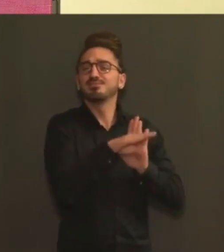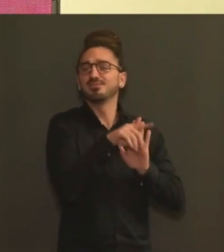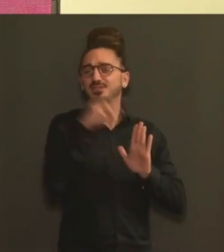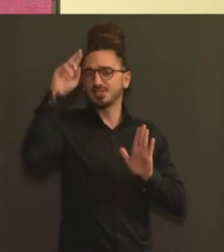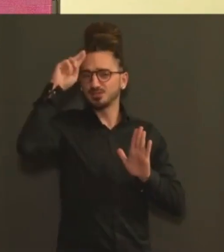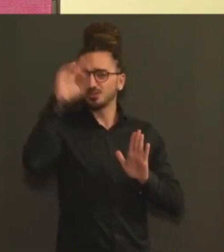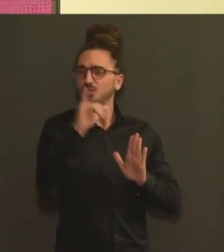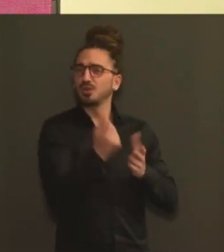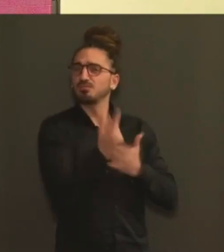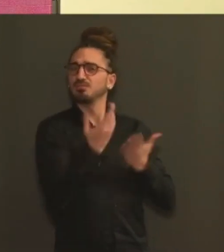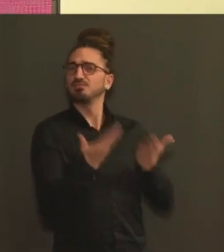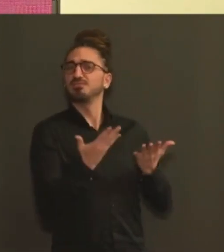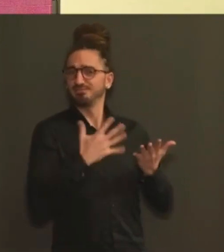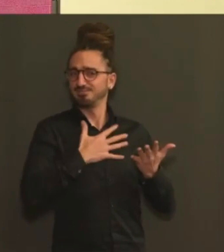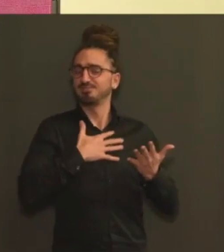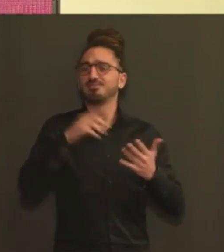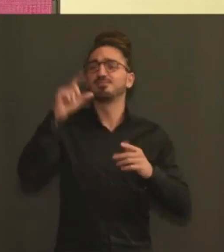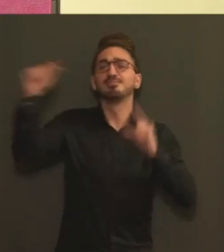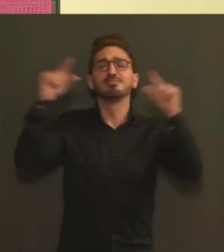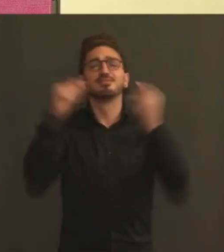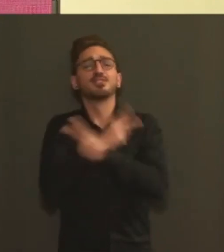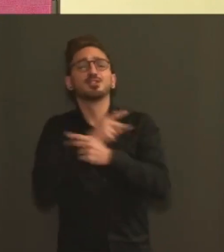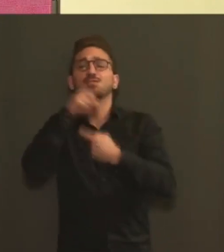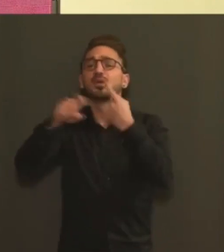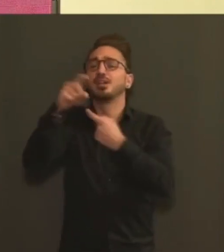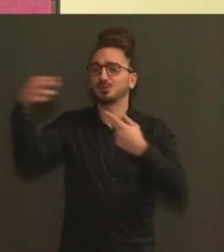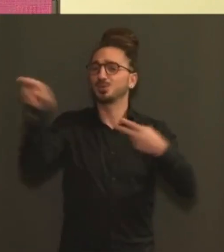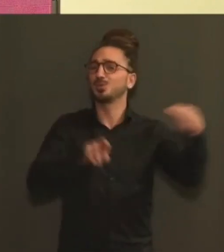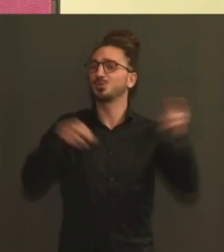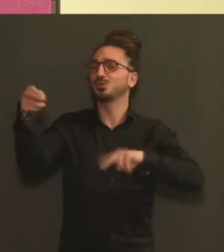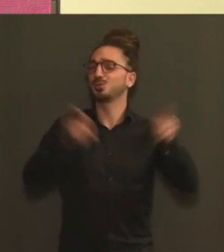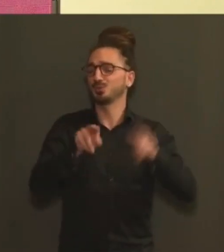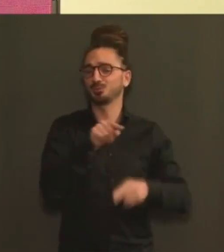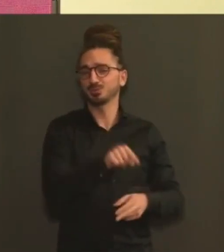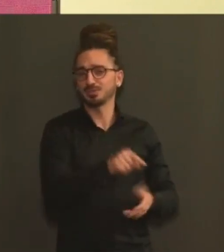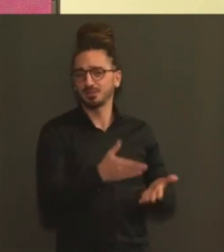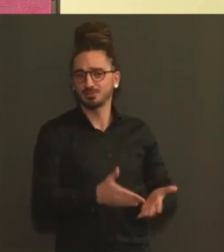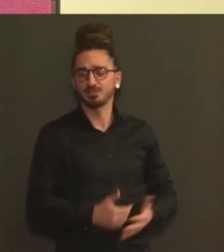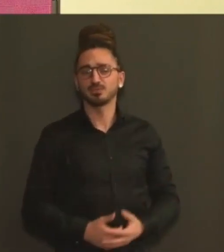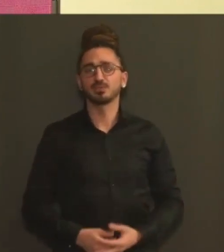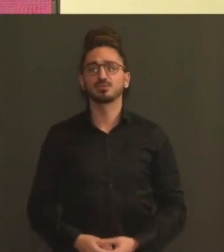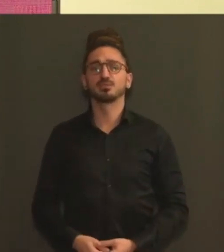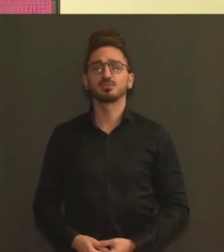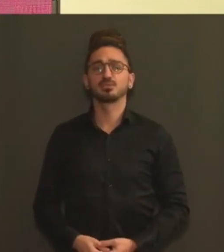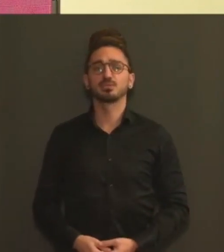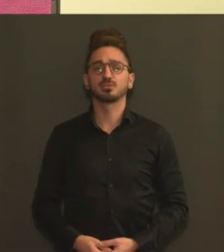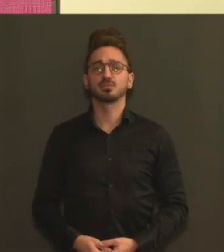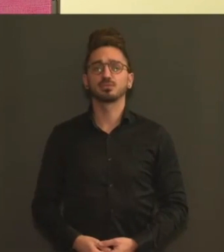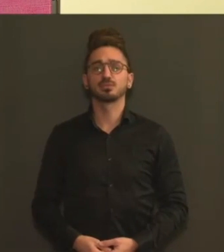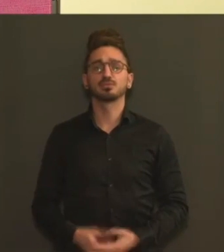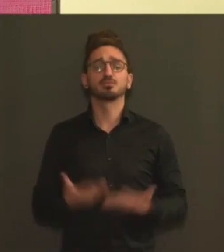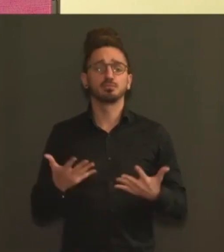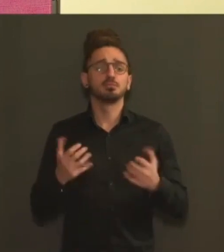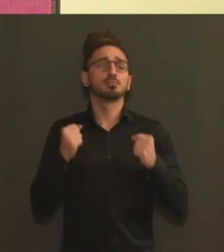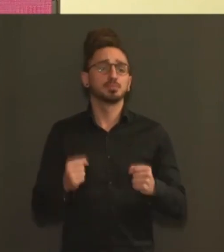de vacances après ces vacances de Noël et de Nouvel An. Cela ne veut pas dire, bien sûr, qu'une partie ne peut pas être liée à une